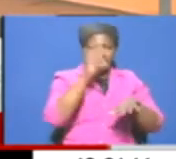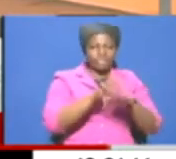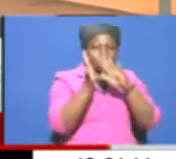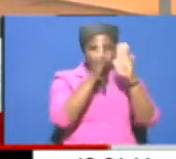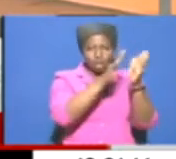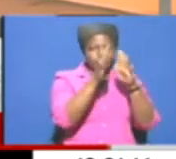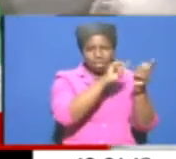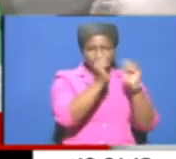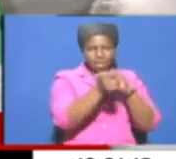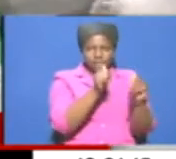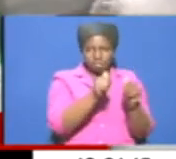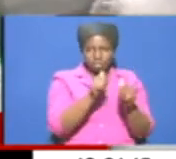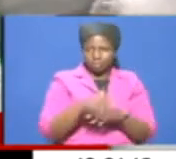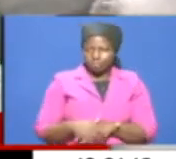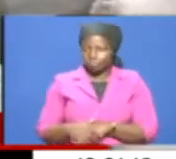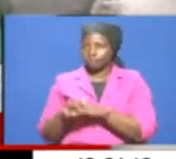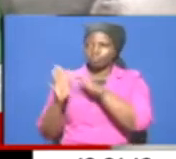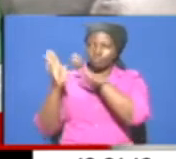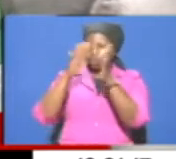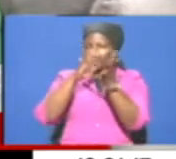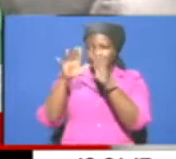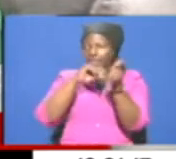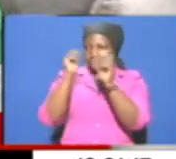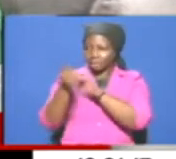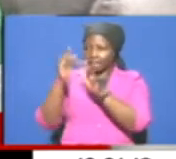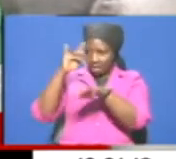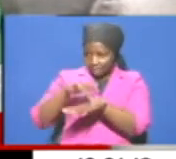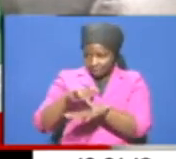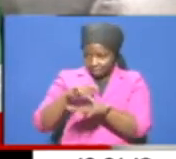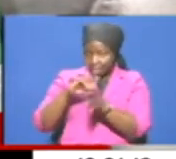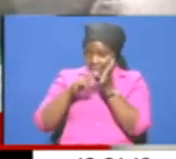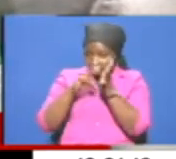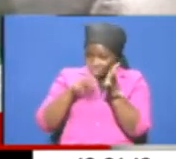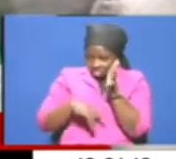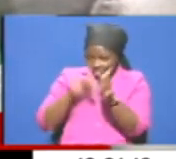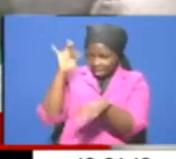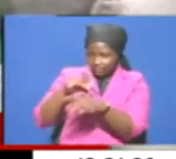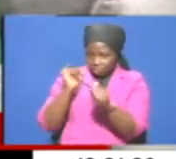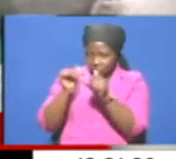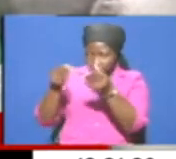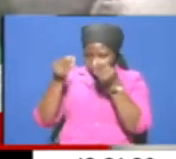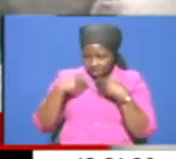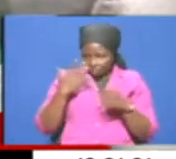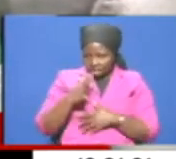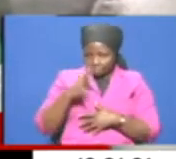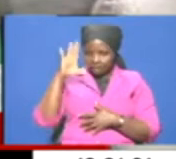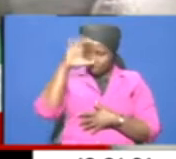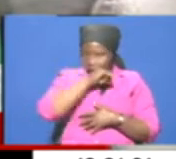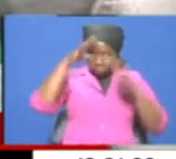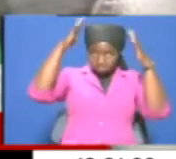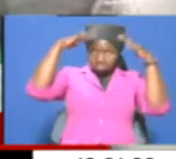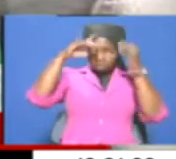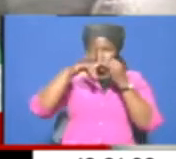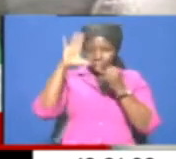Athari ya climate change ni ile effects tumezipata. Kukosa mvua, kukosa chakula,